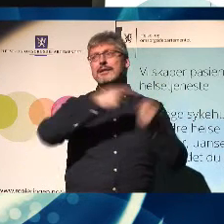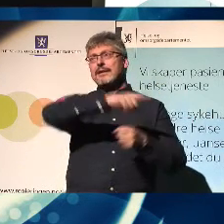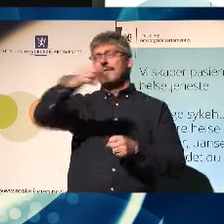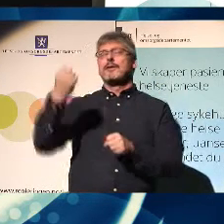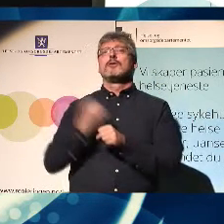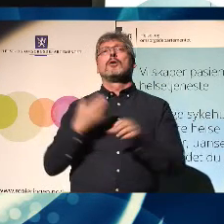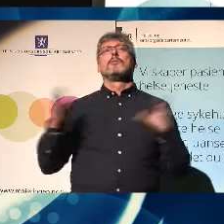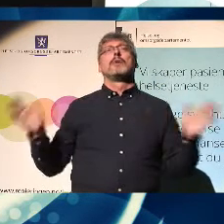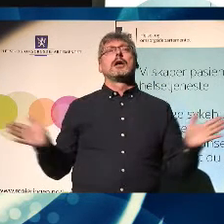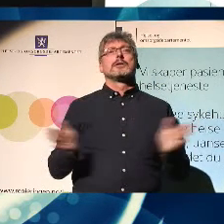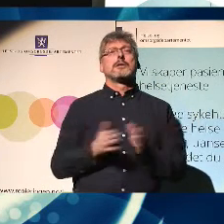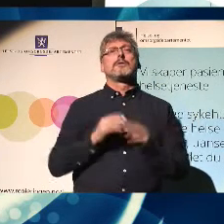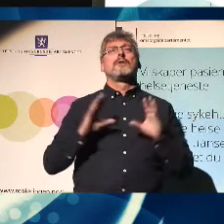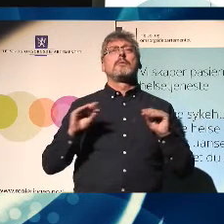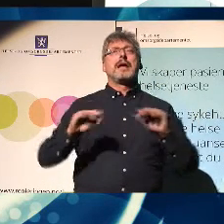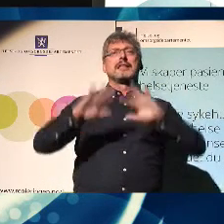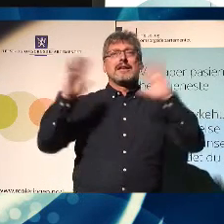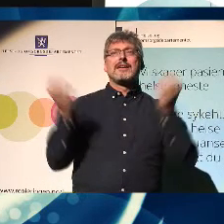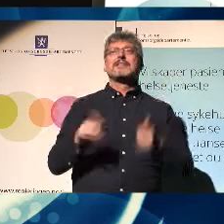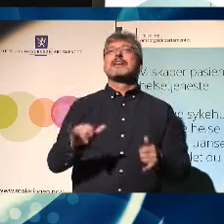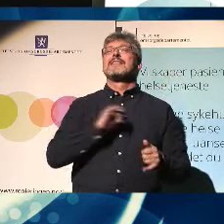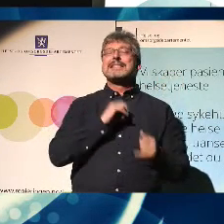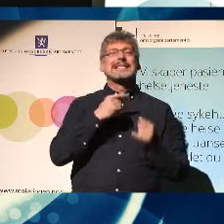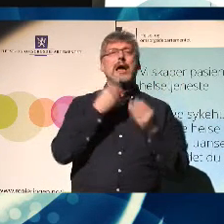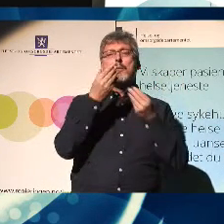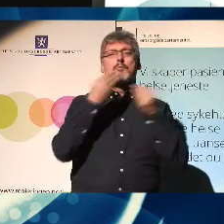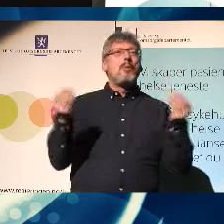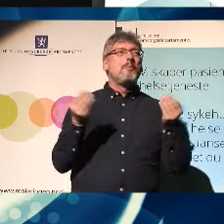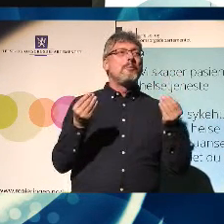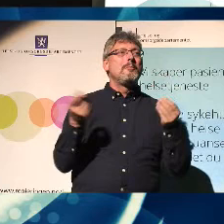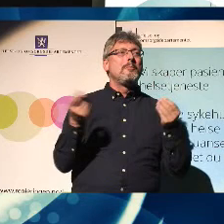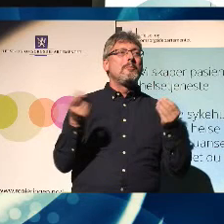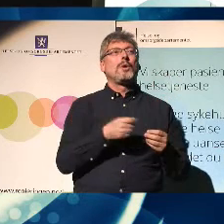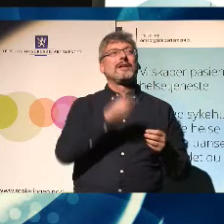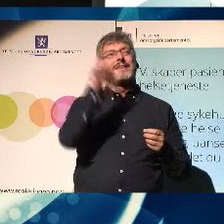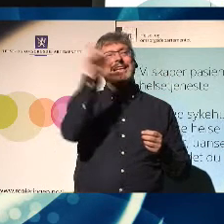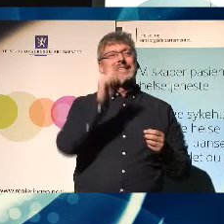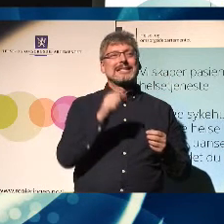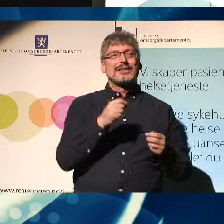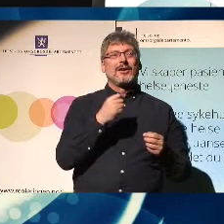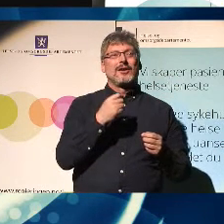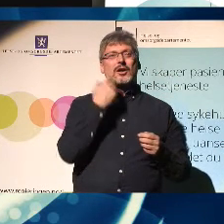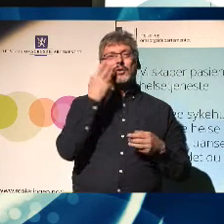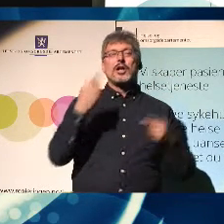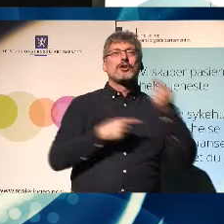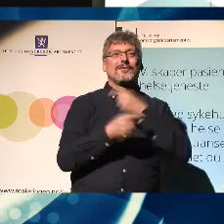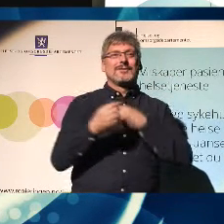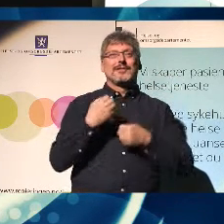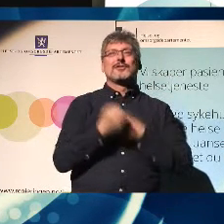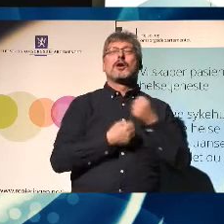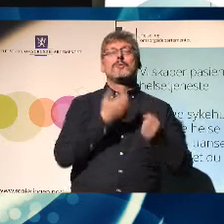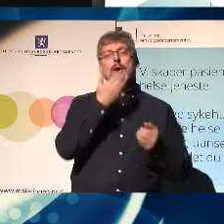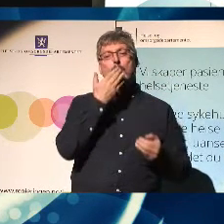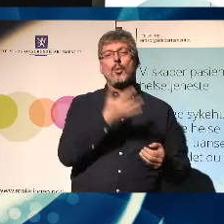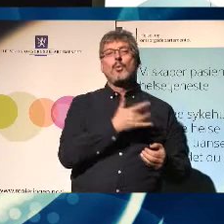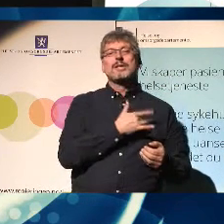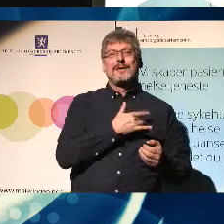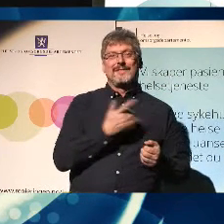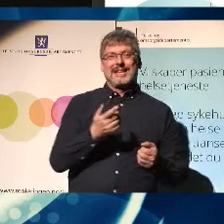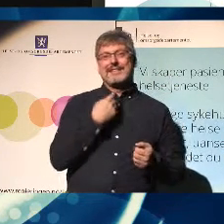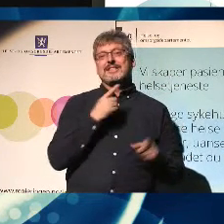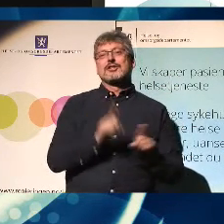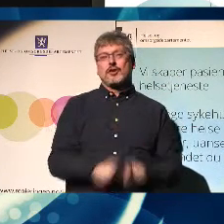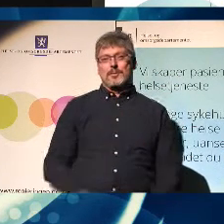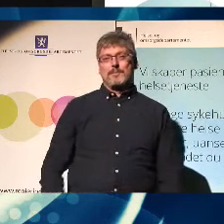sammen for en bedre verden. Så skulle jeg bomme på en av disse risikoene når jeg drøfter det, så gjør jeg det med god samvittighet for å si det